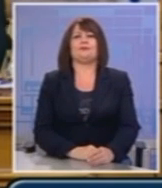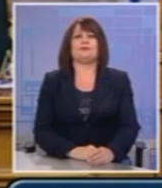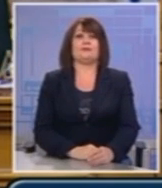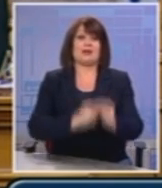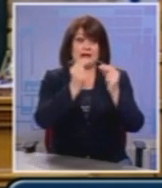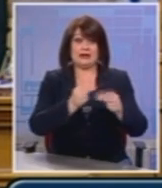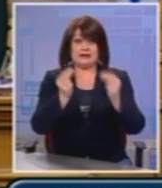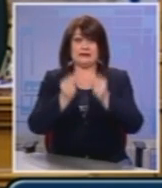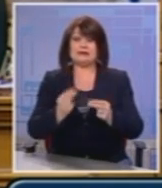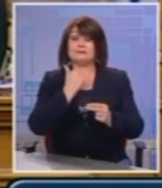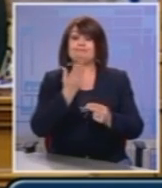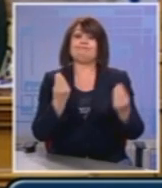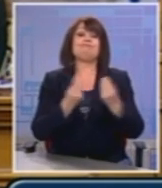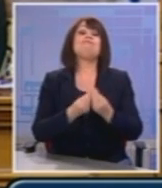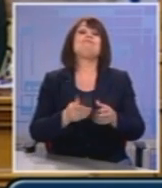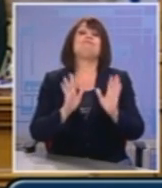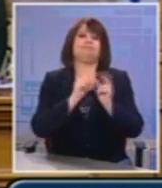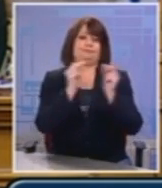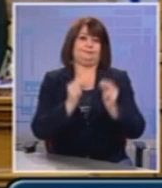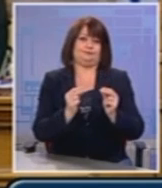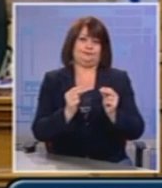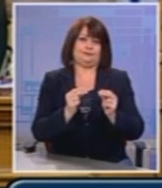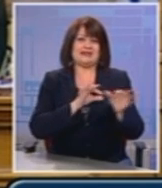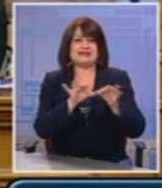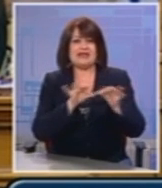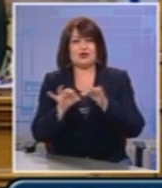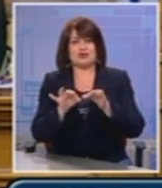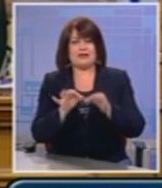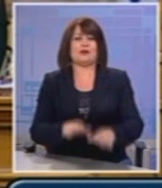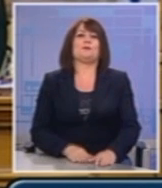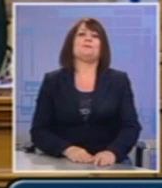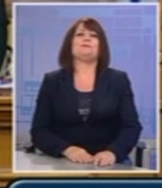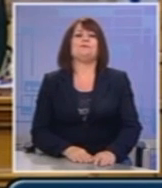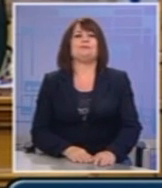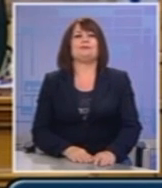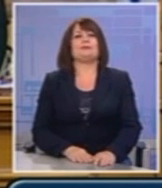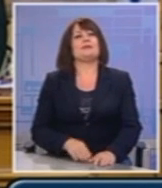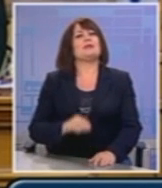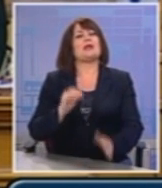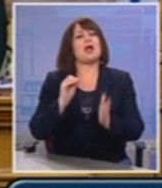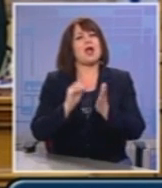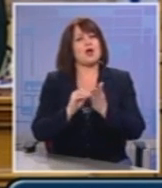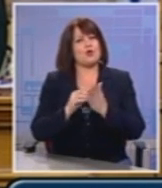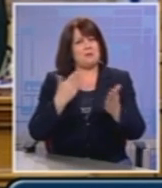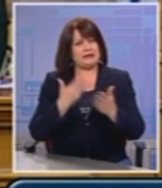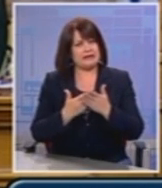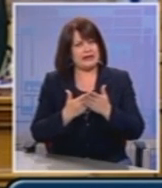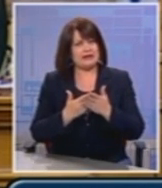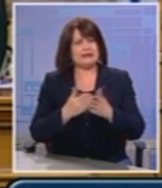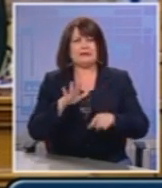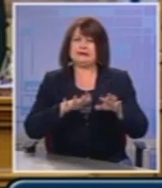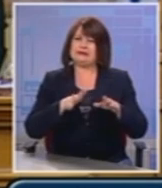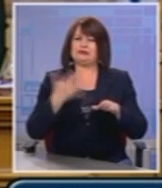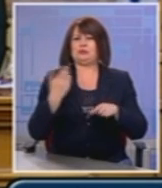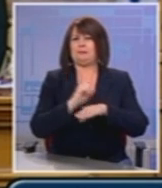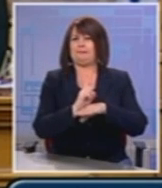είναι εφικτή μέσα από αυτά τα σχέδια τέλος ίσως τα έχετε παρατηρήσει πριν πριν